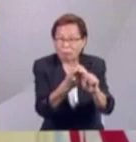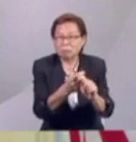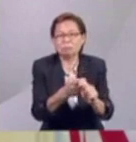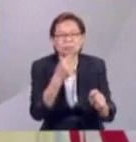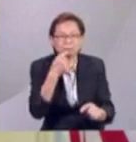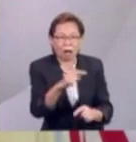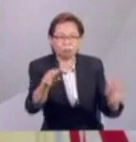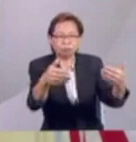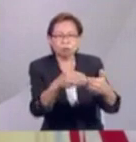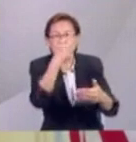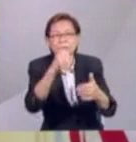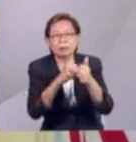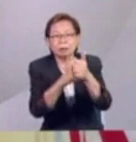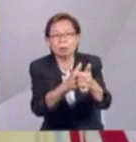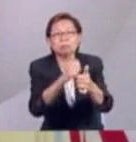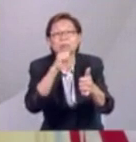SOP dan baki